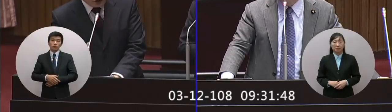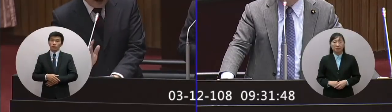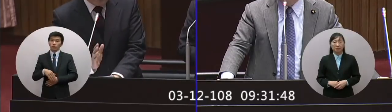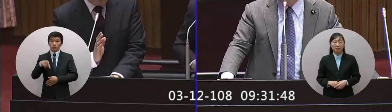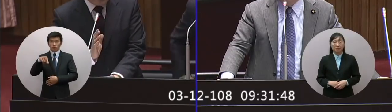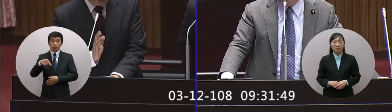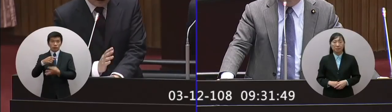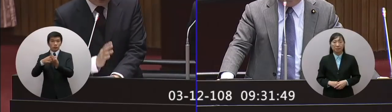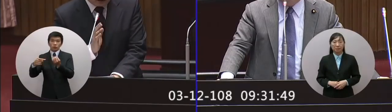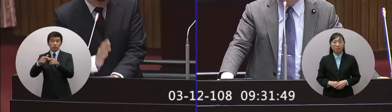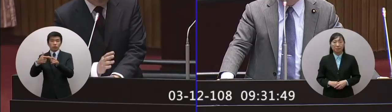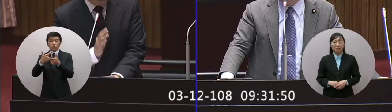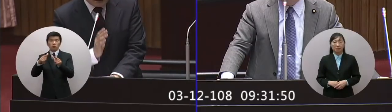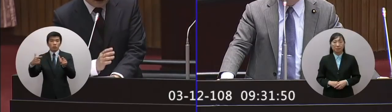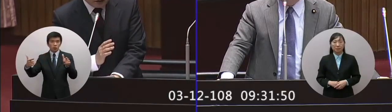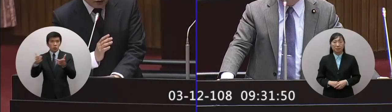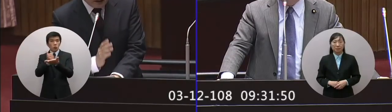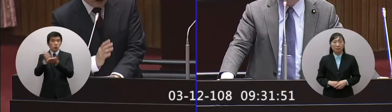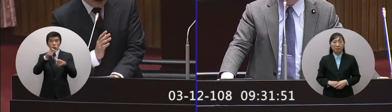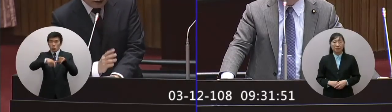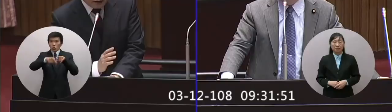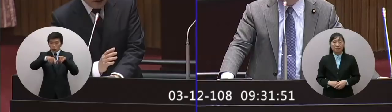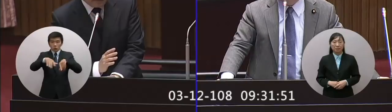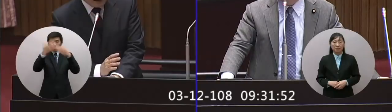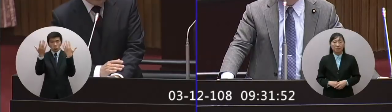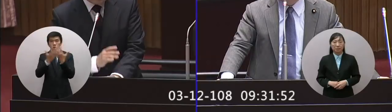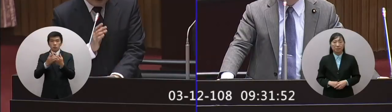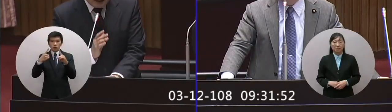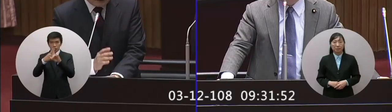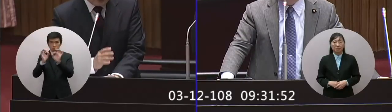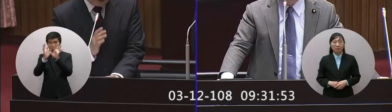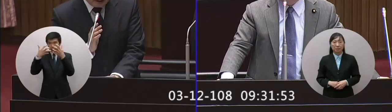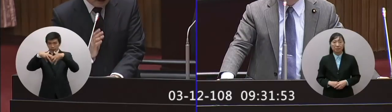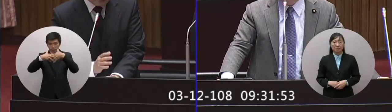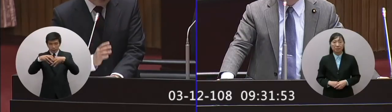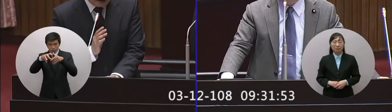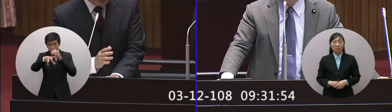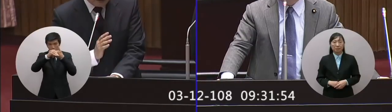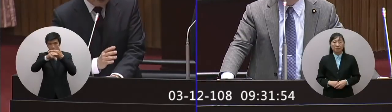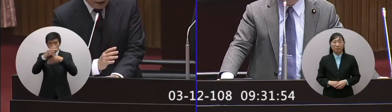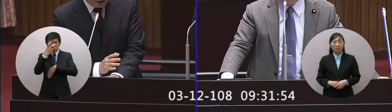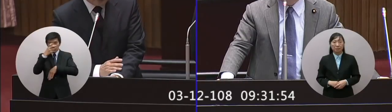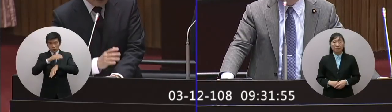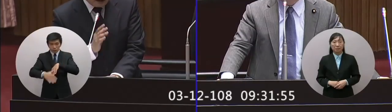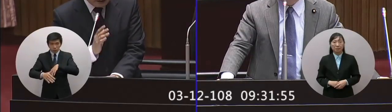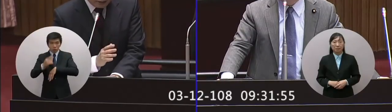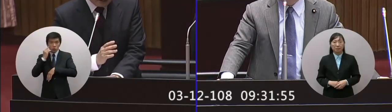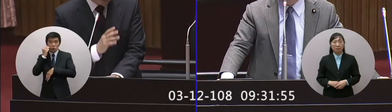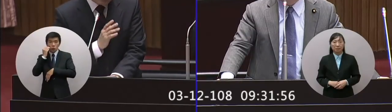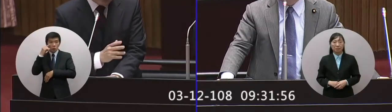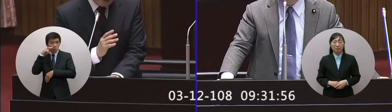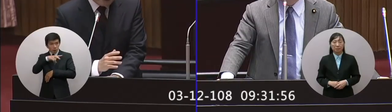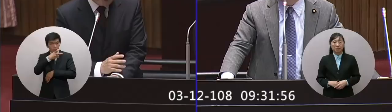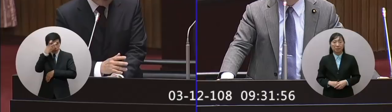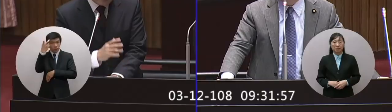们所有的快递的这个货物通关一定经过 X 光的检查，那么这个 X 光检查就可以看出它是家具的话，那这一部